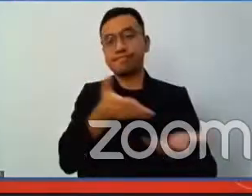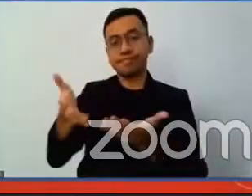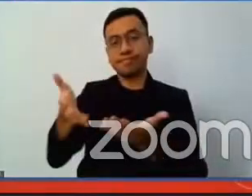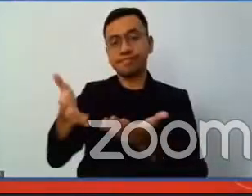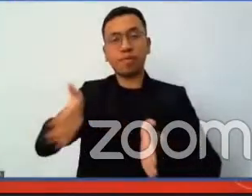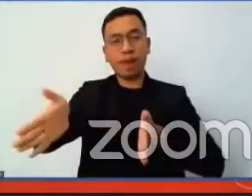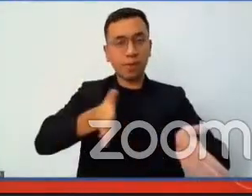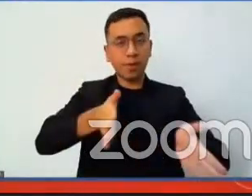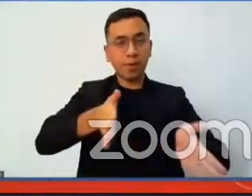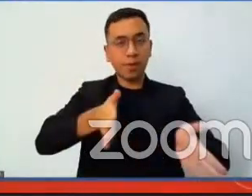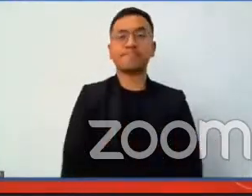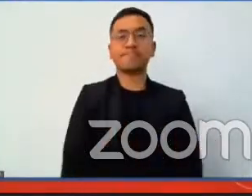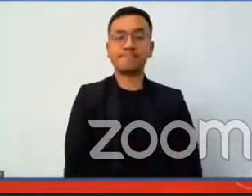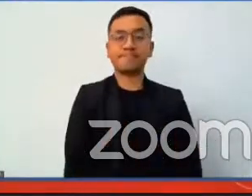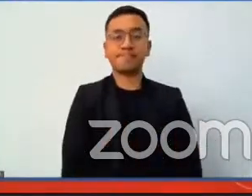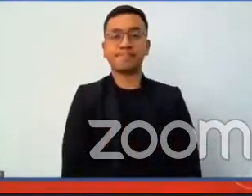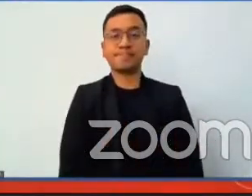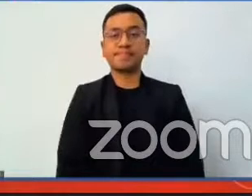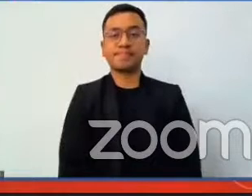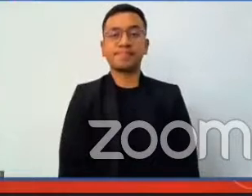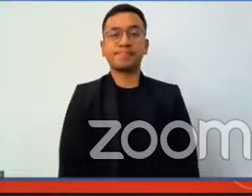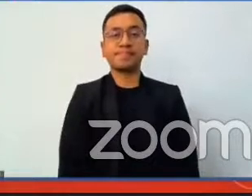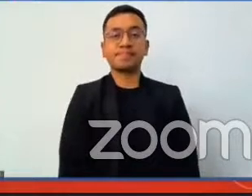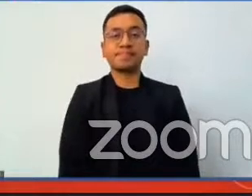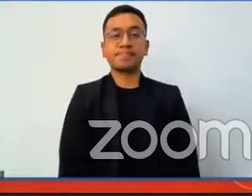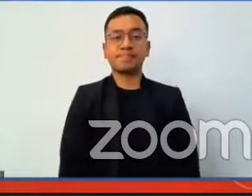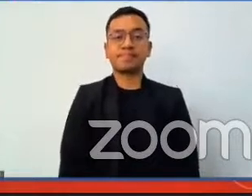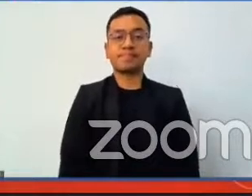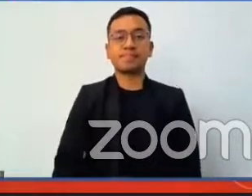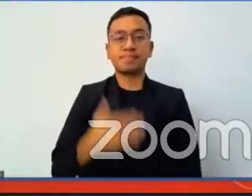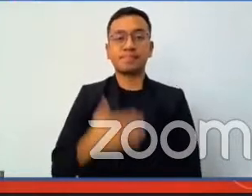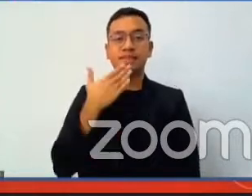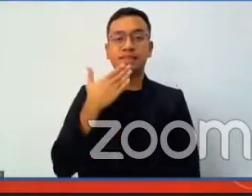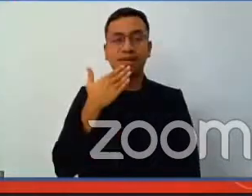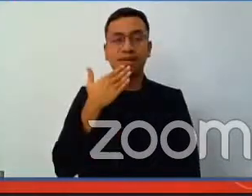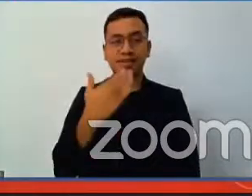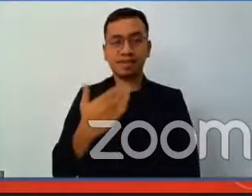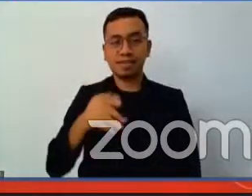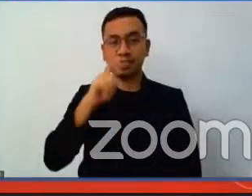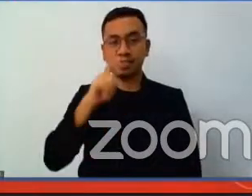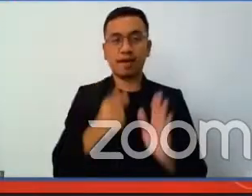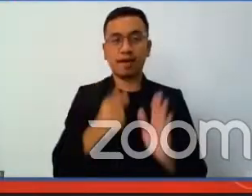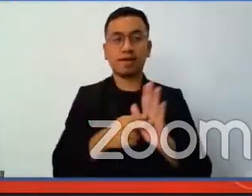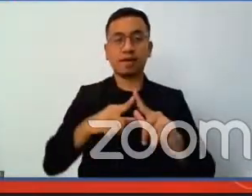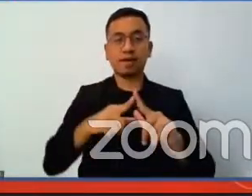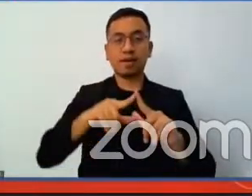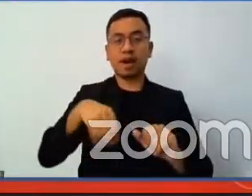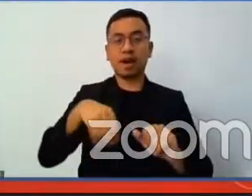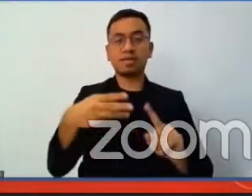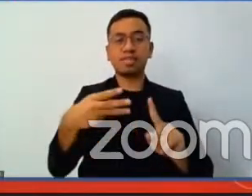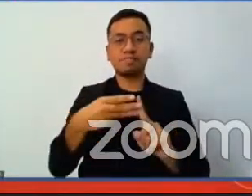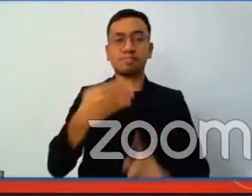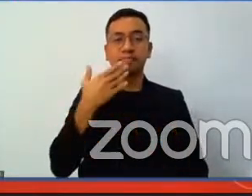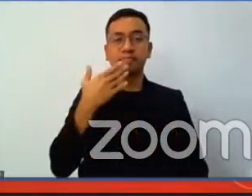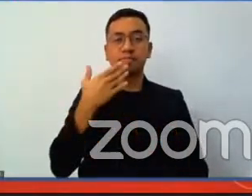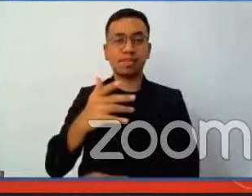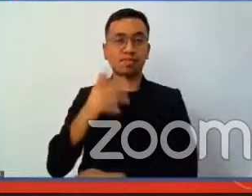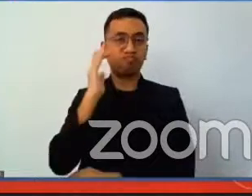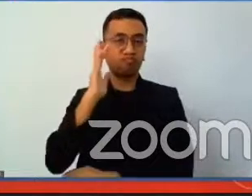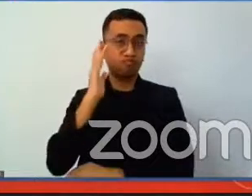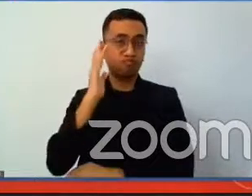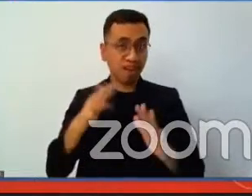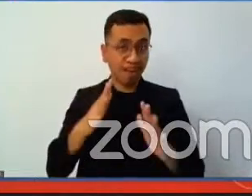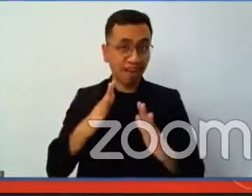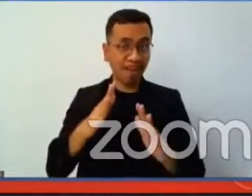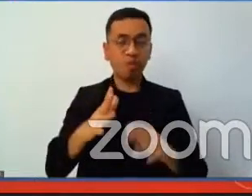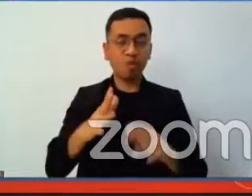moderator. Baik, terima kasih Pak Abdul Najib atas paparannya. Ini sangat